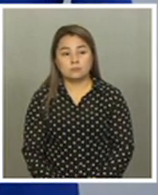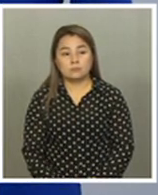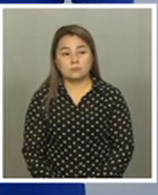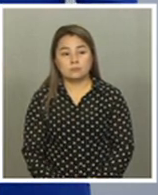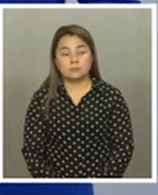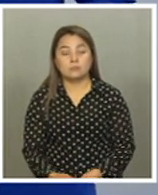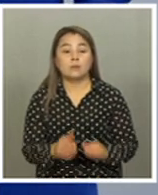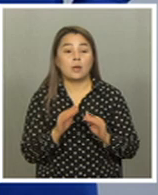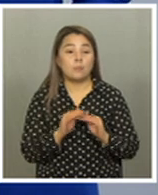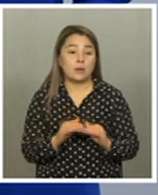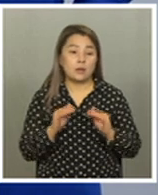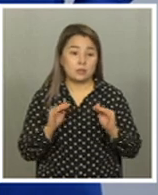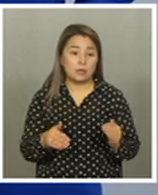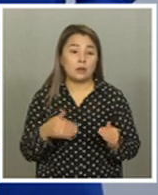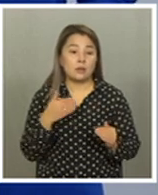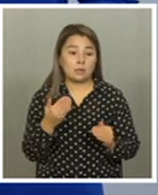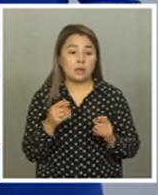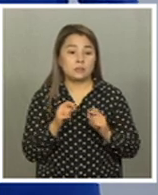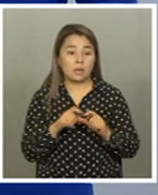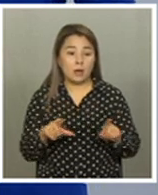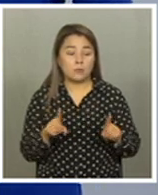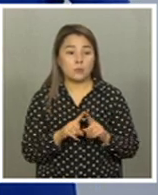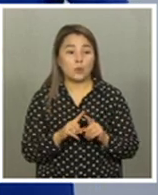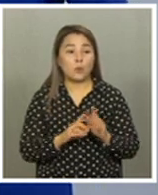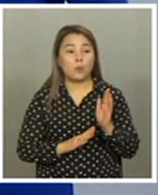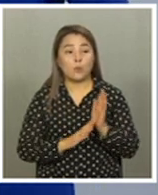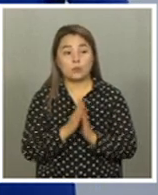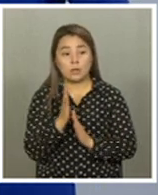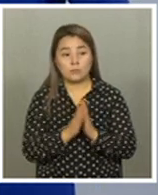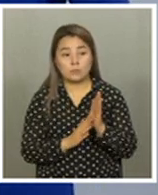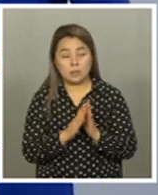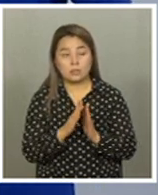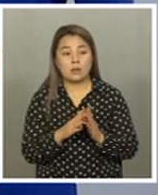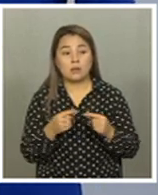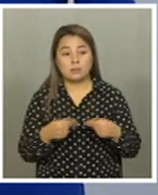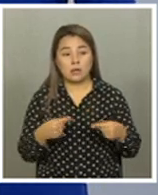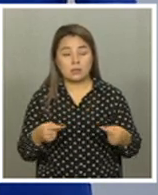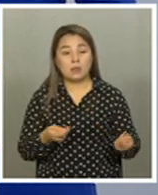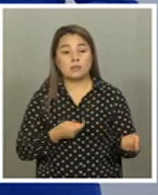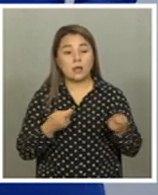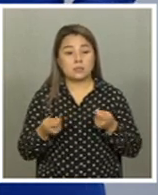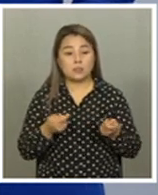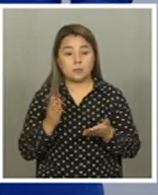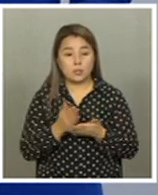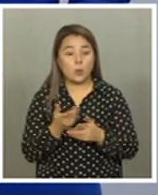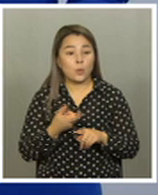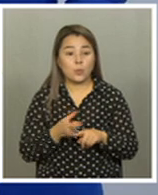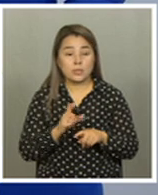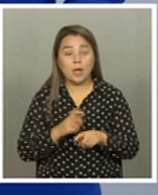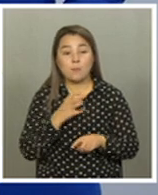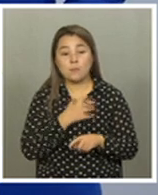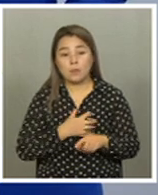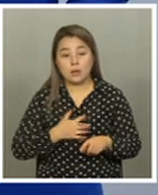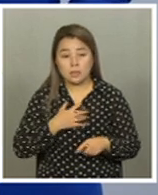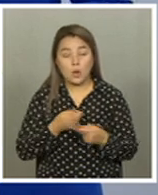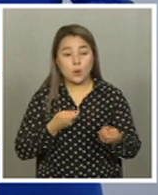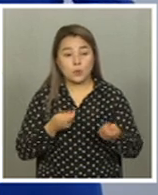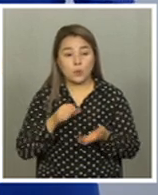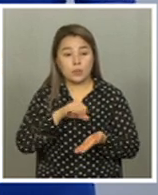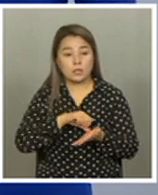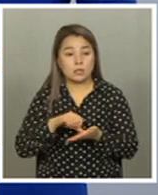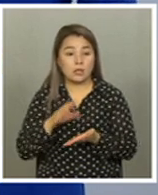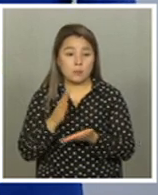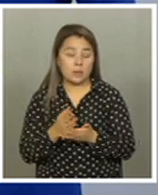Балалар, сабақ өсімдіктің заттарды тасымалдауында өте маңызды рөл атқарады.